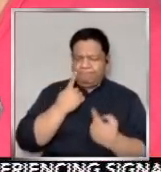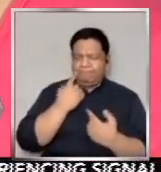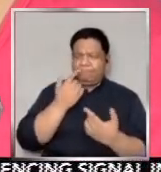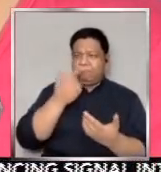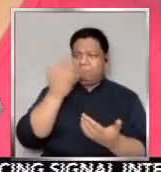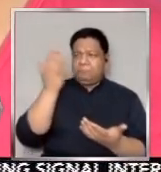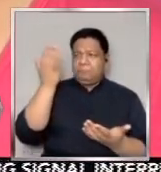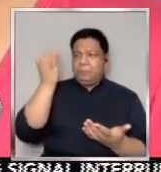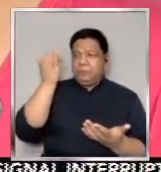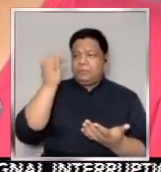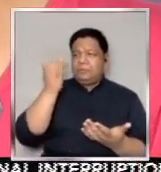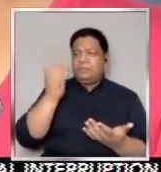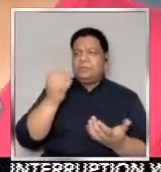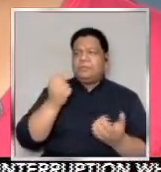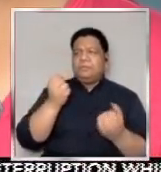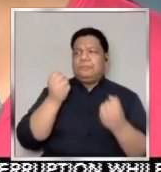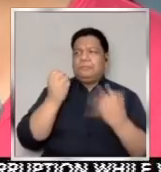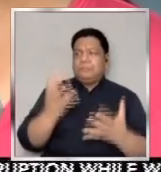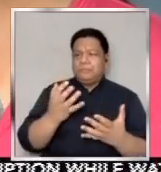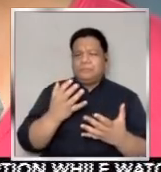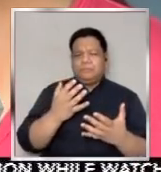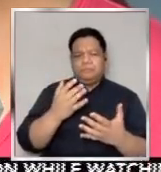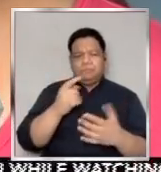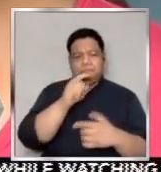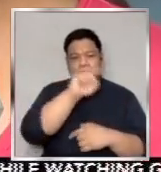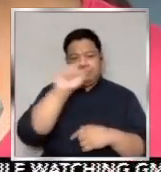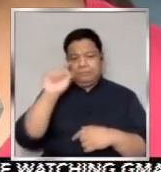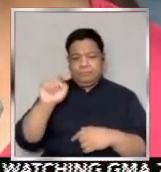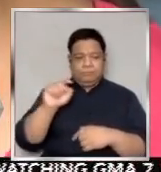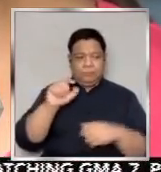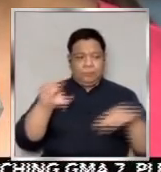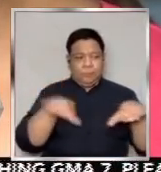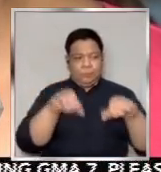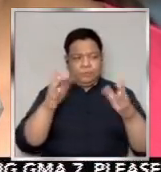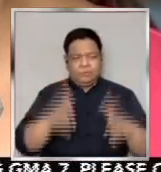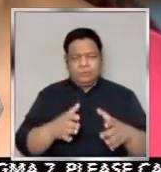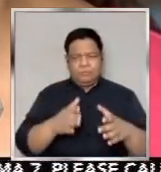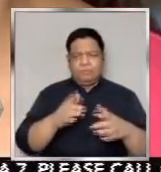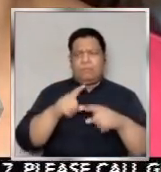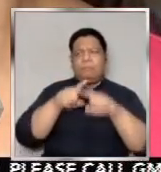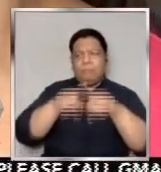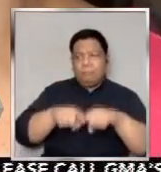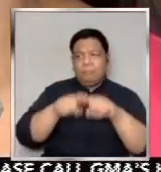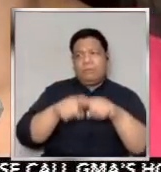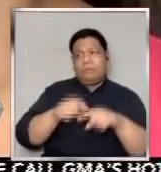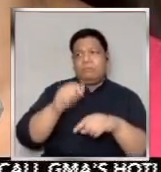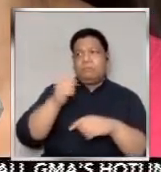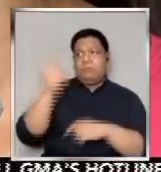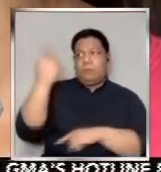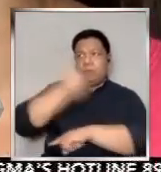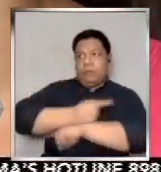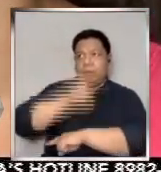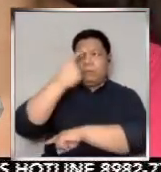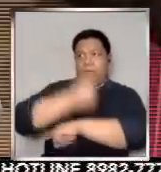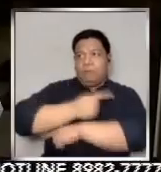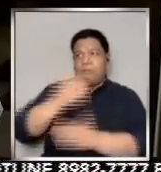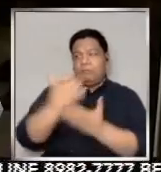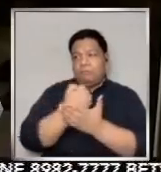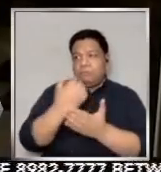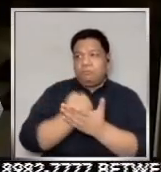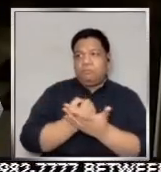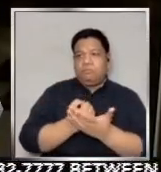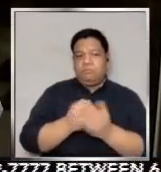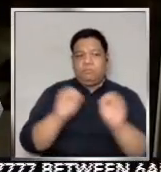maraming sa mga therapist namin na siyempre ang inaasahan na yung pang-araw-araw, no work, no pay.